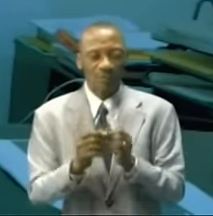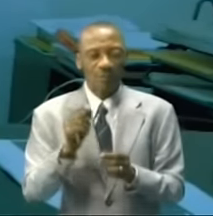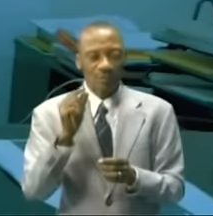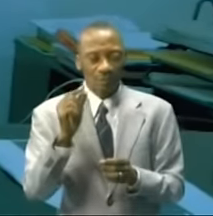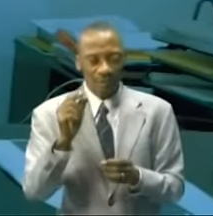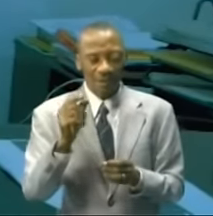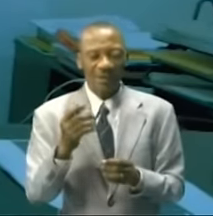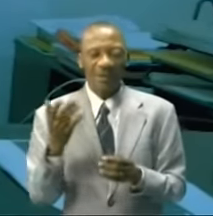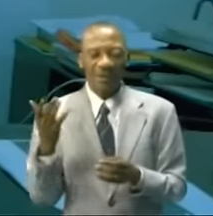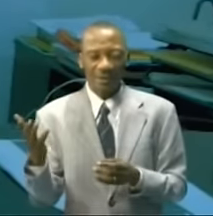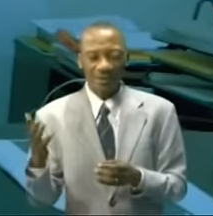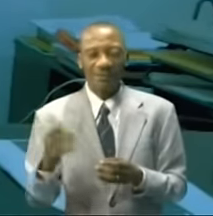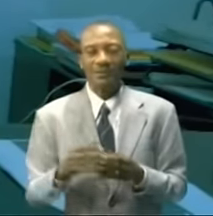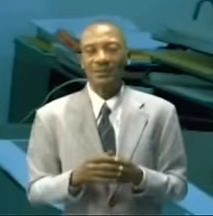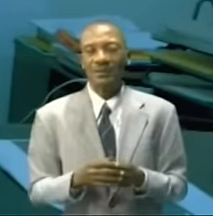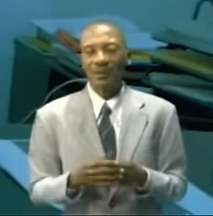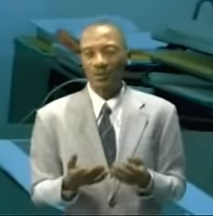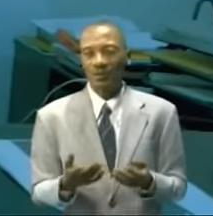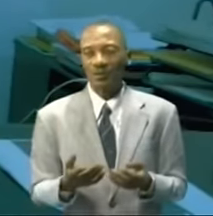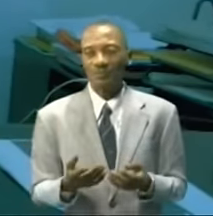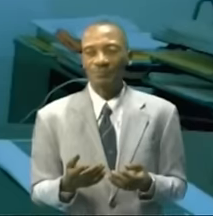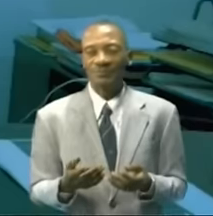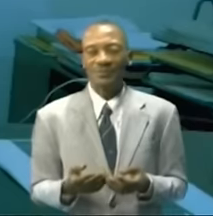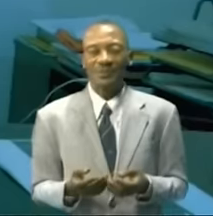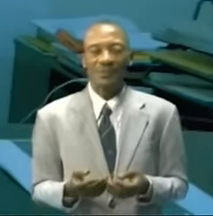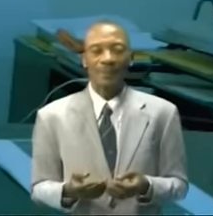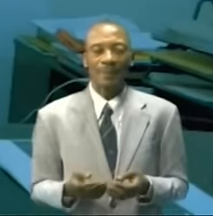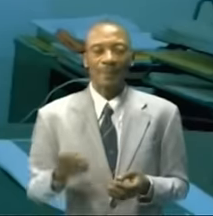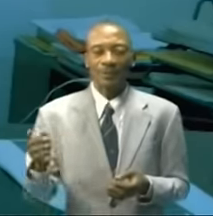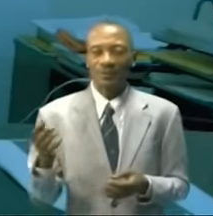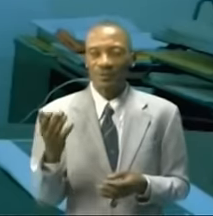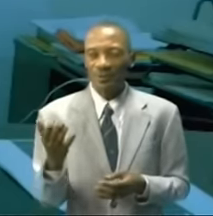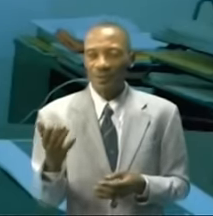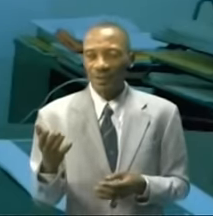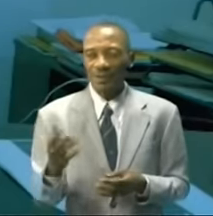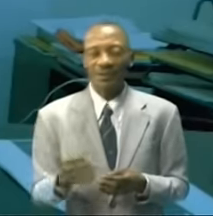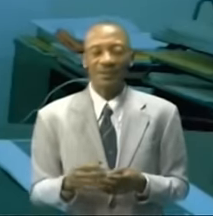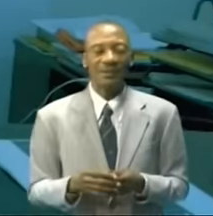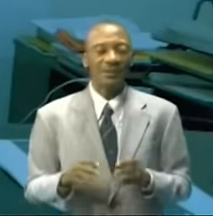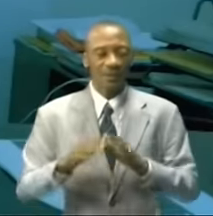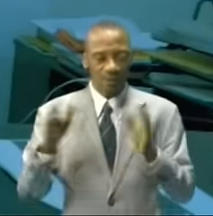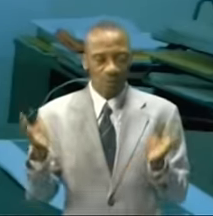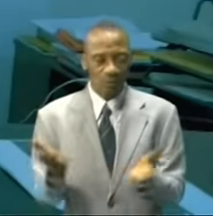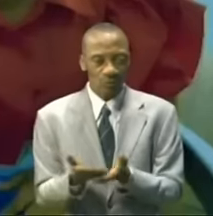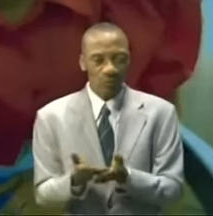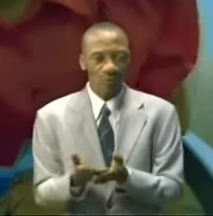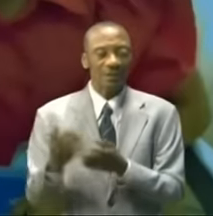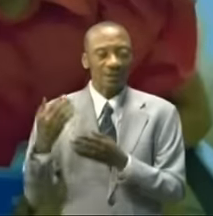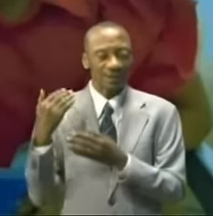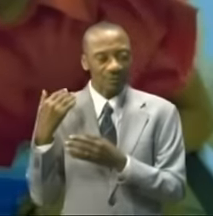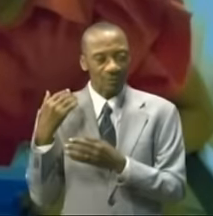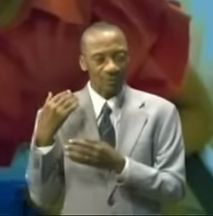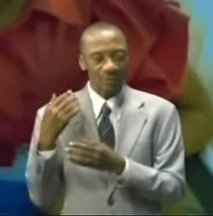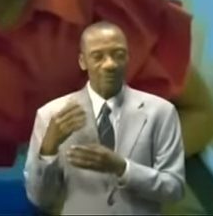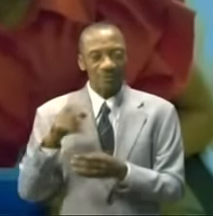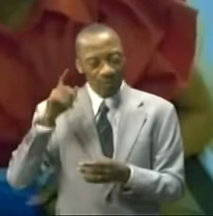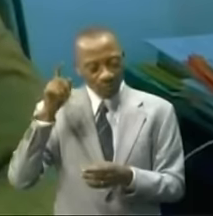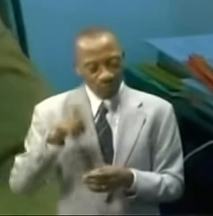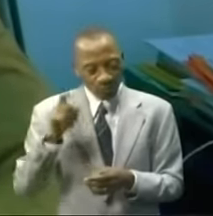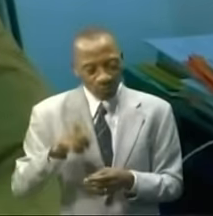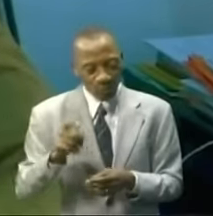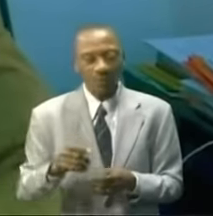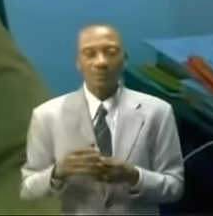fixé l'opinion sur la présence obligatoire de l'agence immobilière dans la vente des immobiliers ou des